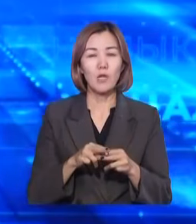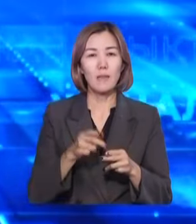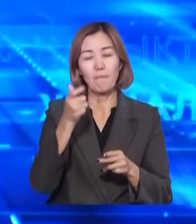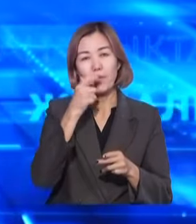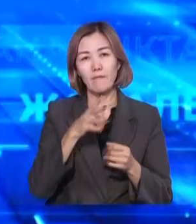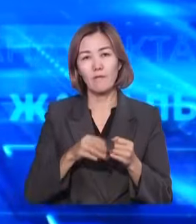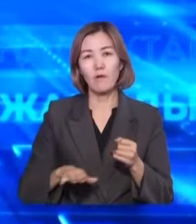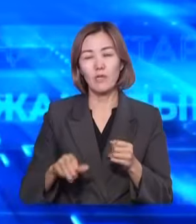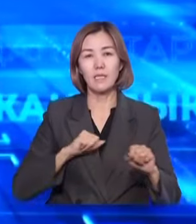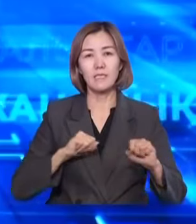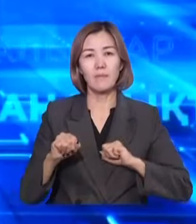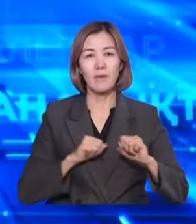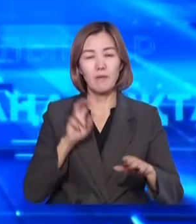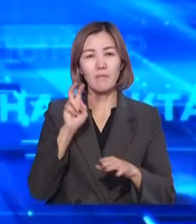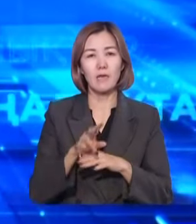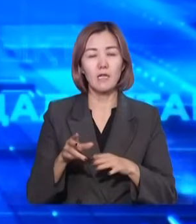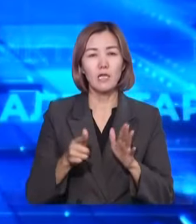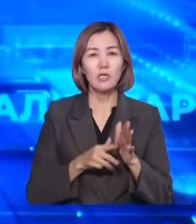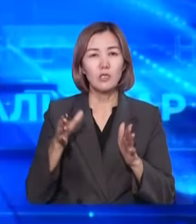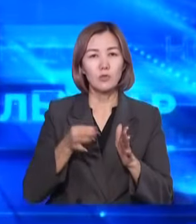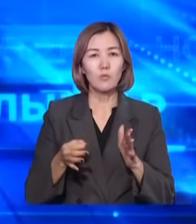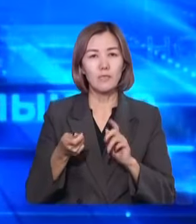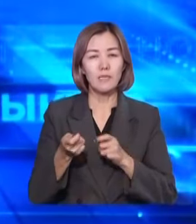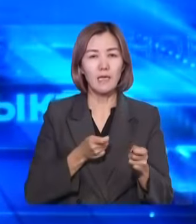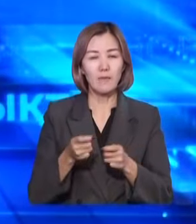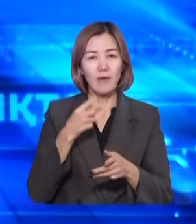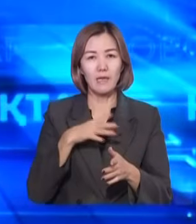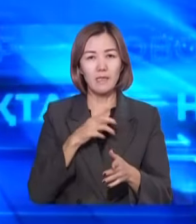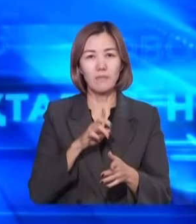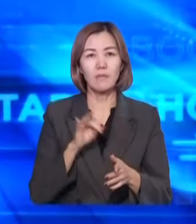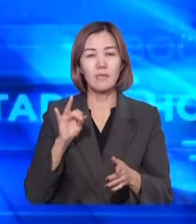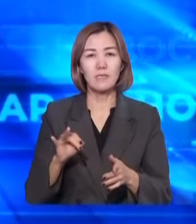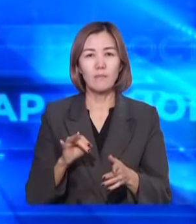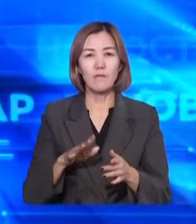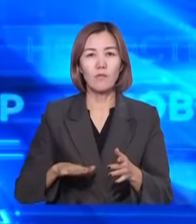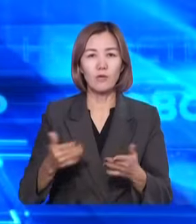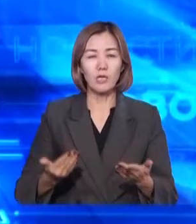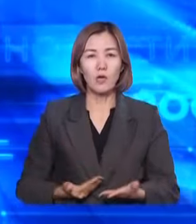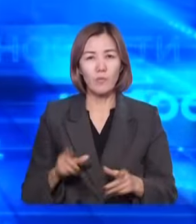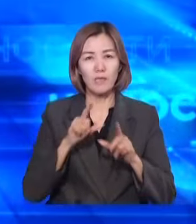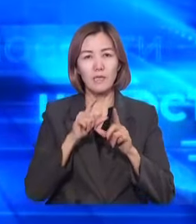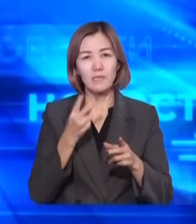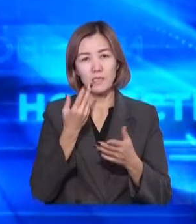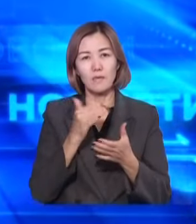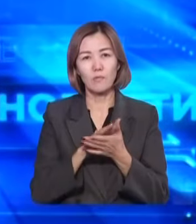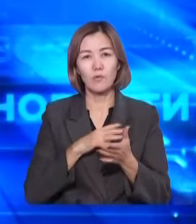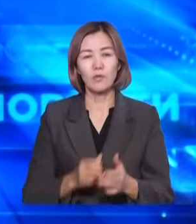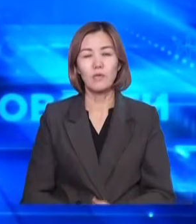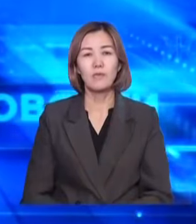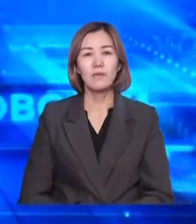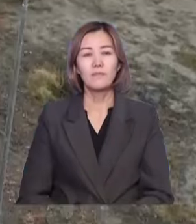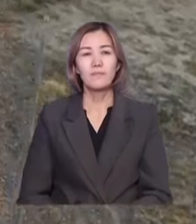туралы Панфилов ауданына іссапармен барған Жетісу облысының әкімі айтты. Бейбіт Исабаев өңірдегі әлеуметтік нысандарды да аралап көрді.